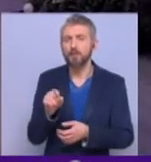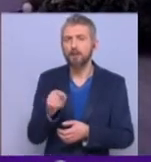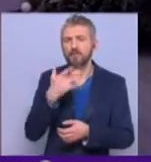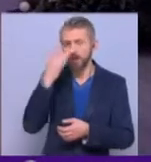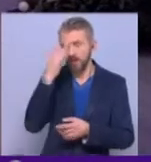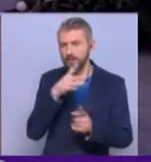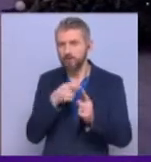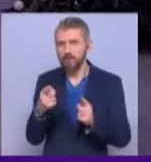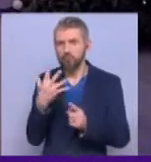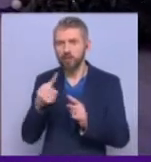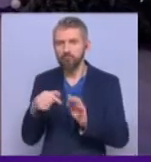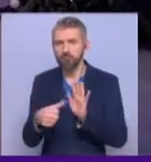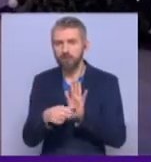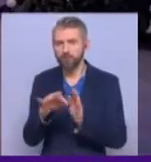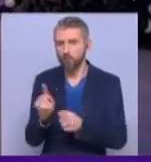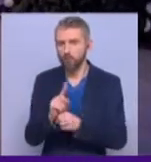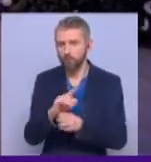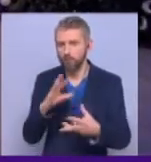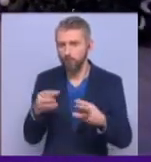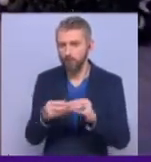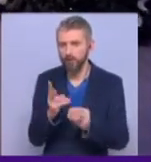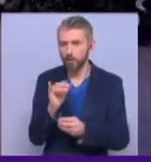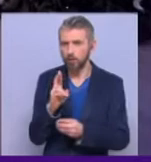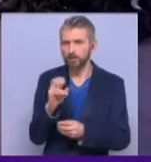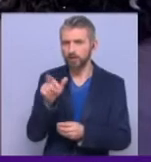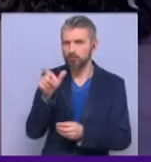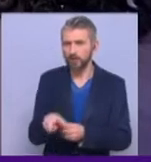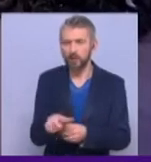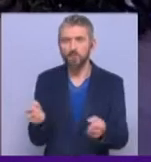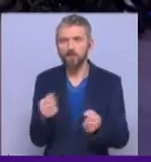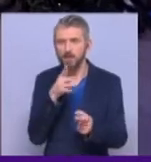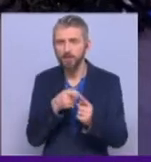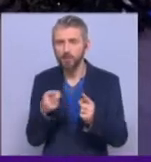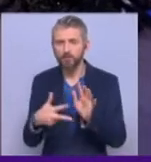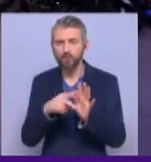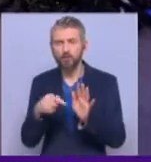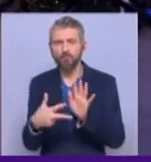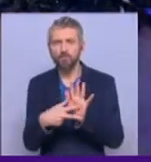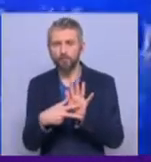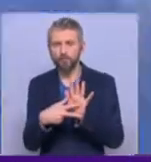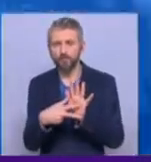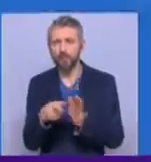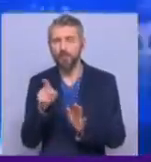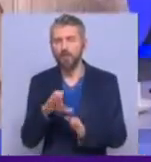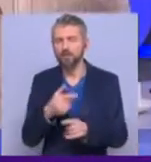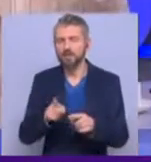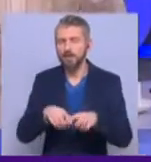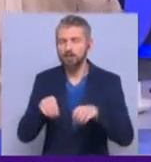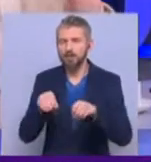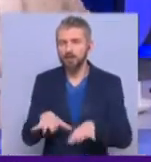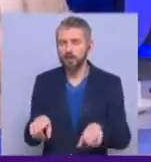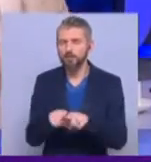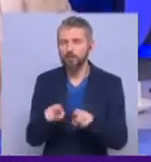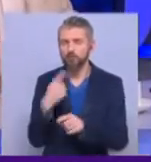летний период 5,6 по нормам получается кубов на человека, в зимний период 8,8. То есть даже с этим постановлением все